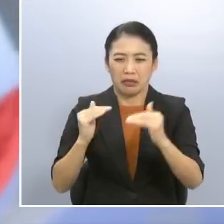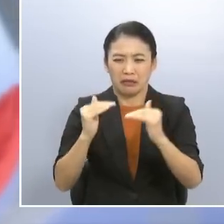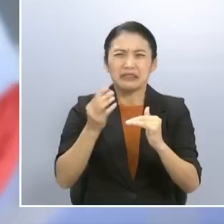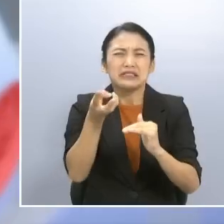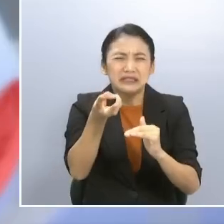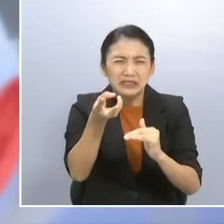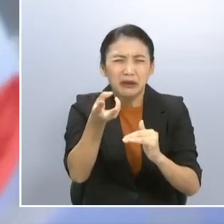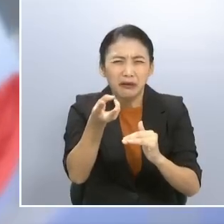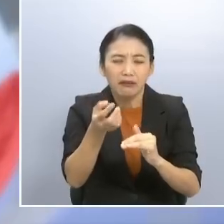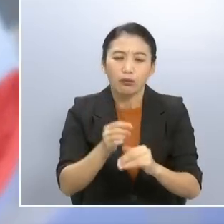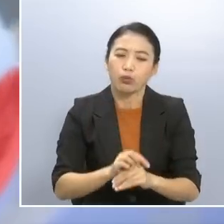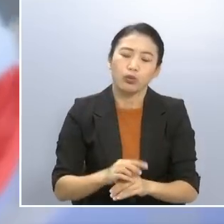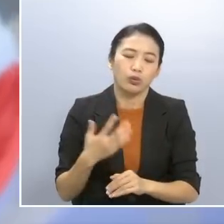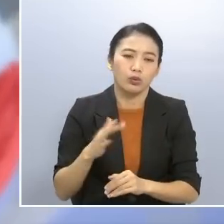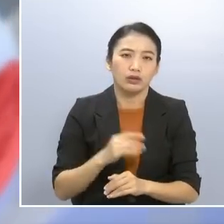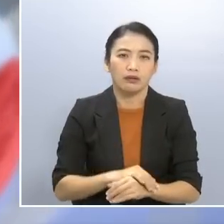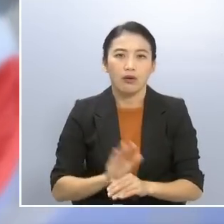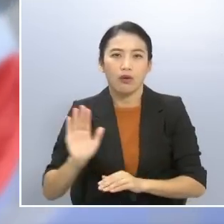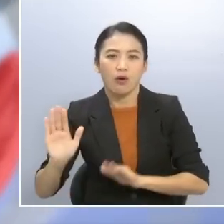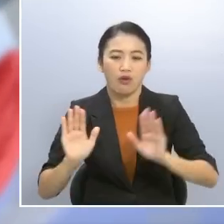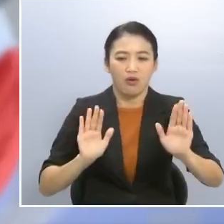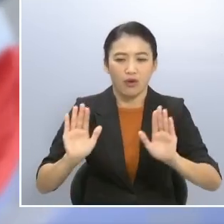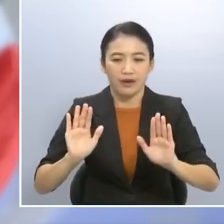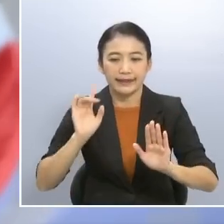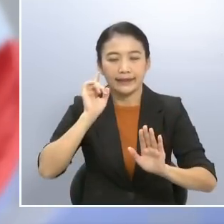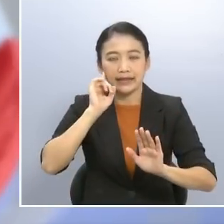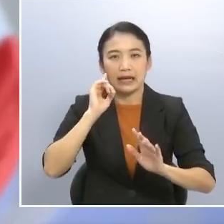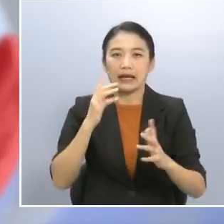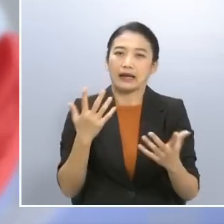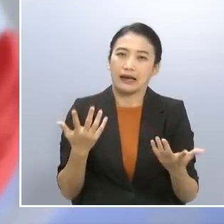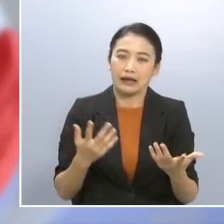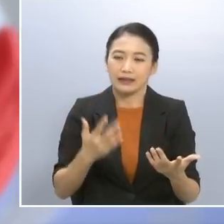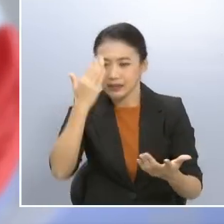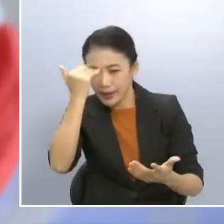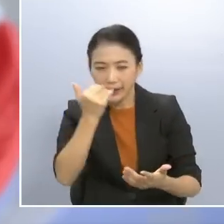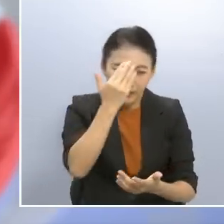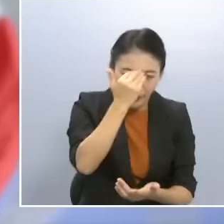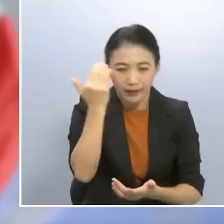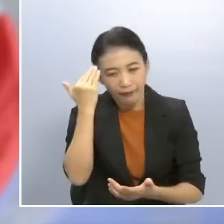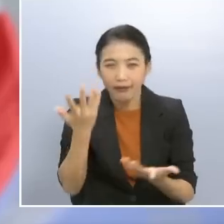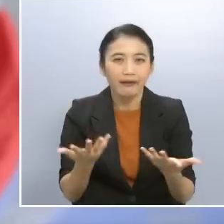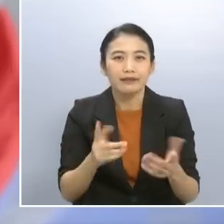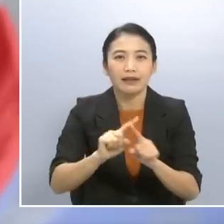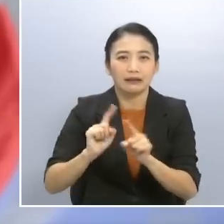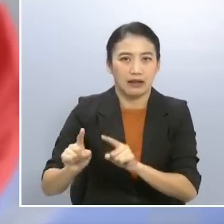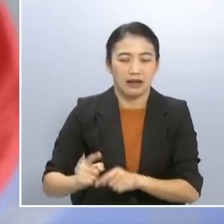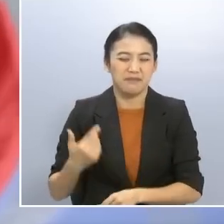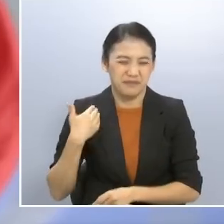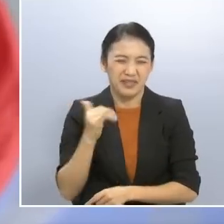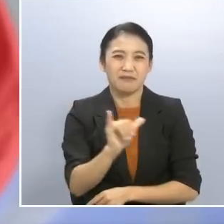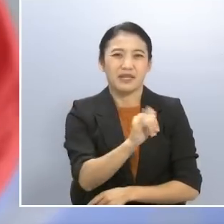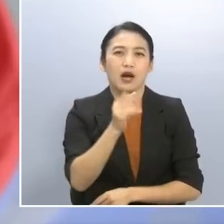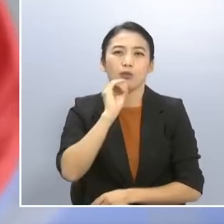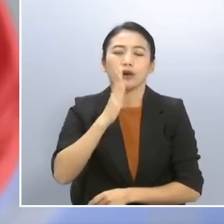2ฝั่งเนี่ยเขาก็จะเหมือนกับเอ้ยทำไมเป็นอย่างนี้เป็นอย่างนี้ก็เหมือนกับจะมีการพูดคุยใส่กันแล้วมีบางท่านก็บอกว่าใจ